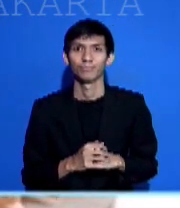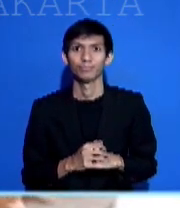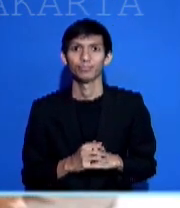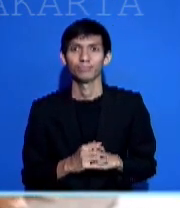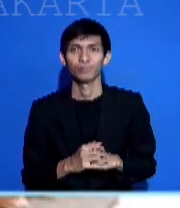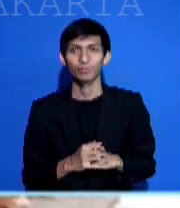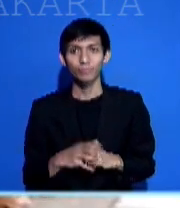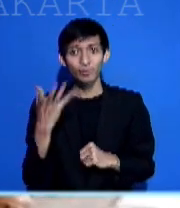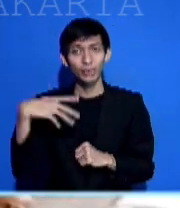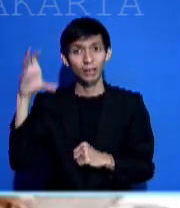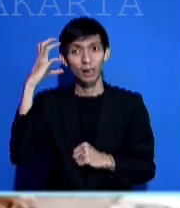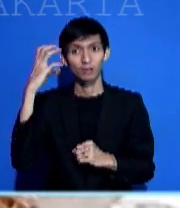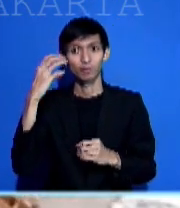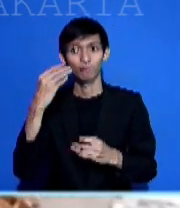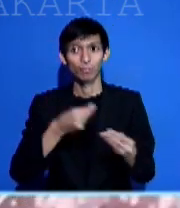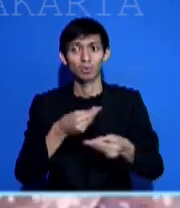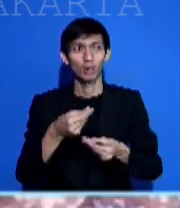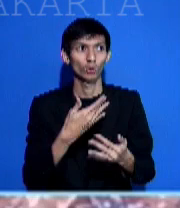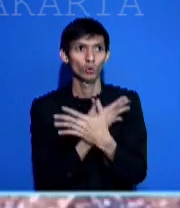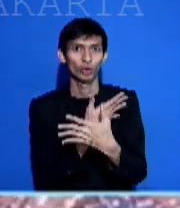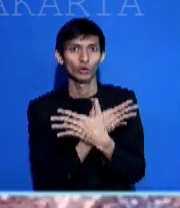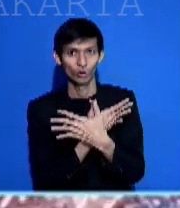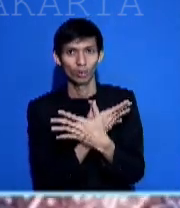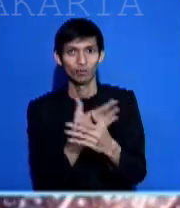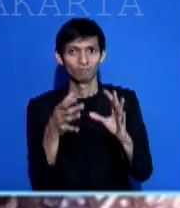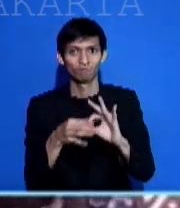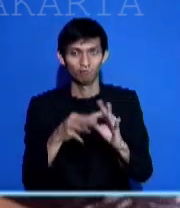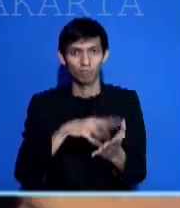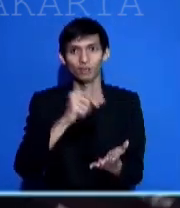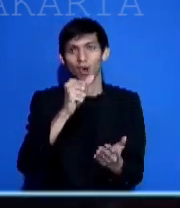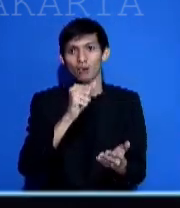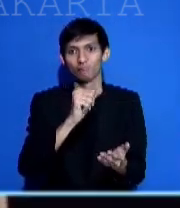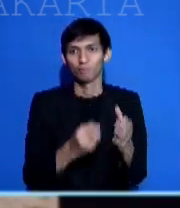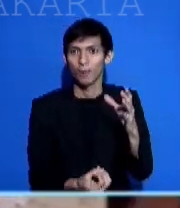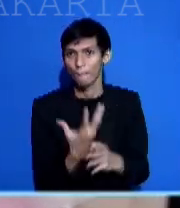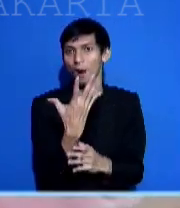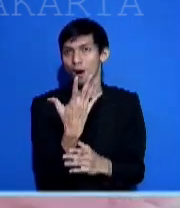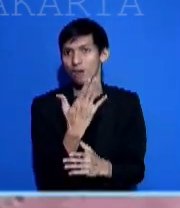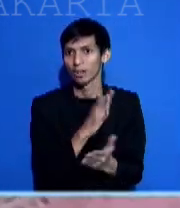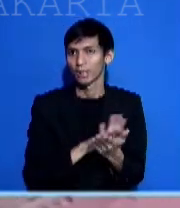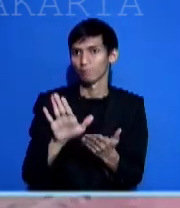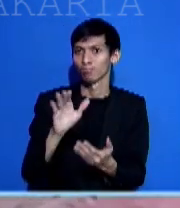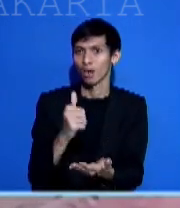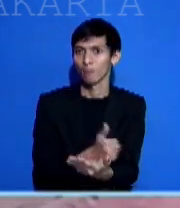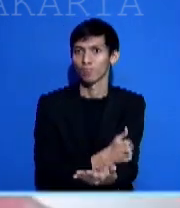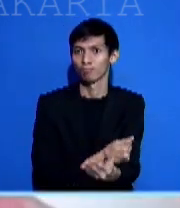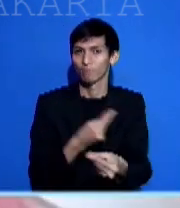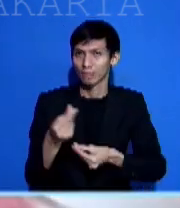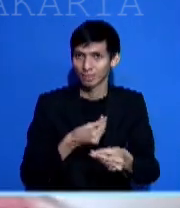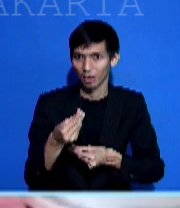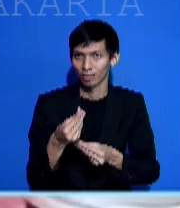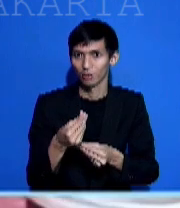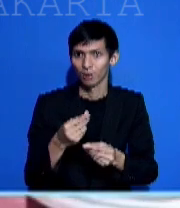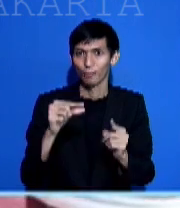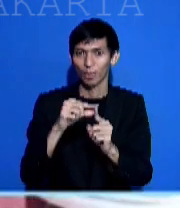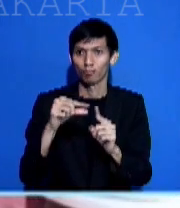Dinas Perdagangan Kabupaten Gunung Kidul bekerjasama dengan Pusat Pelatihan Sumber Daya Manusia Ekspor dan Jasa Perdagangan Kementerian Perdagangan atau